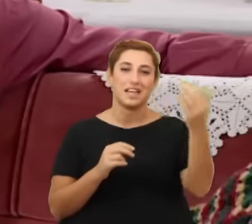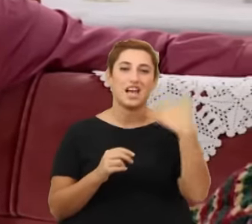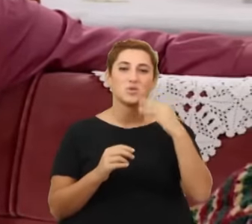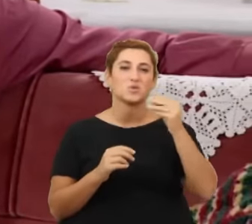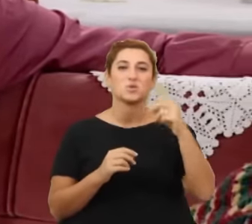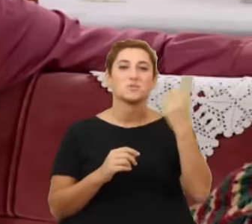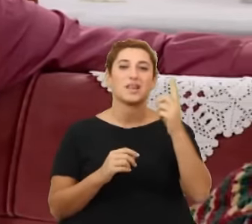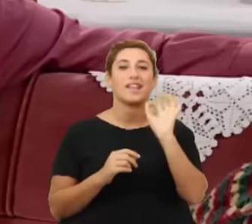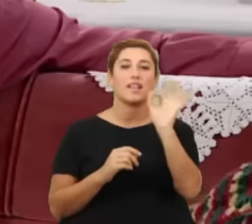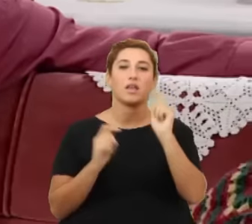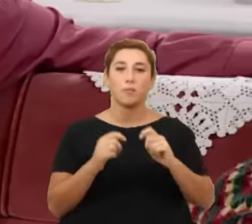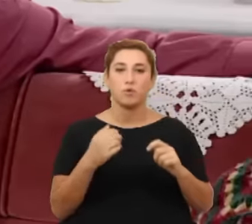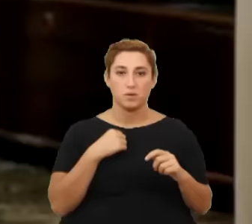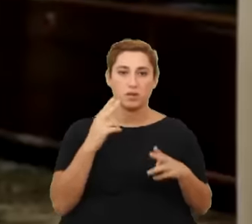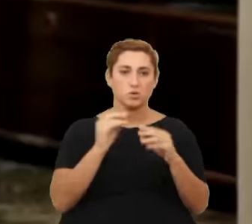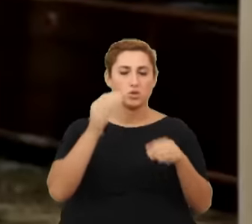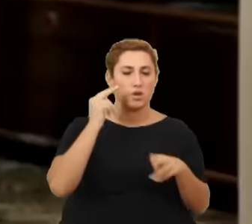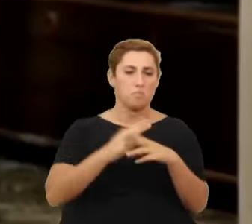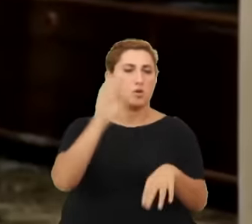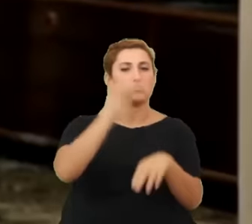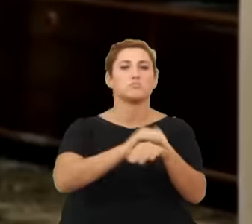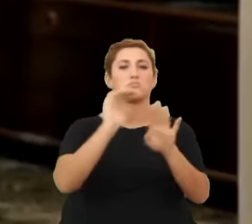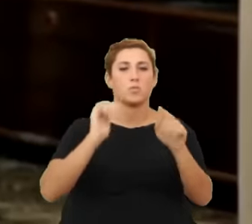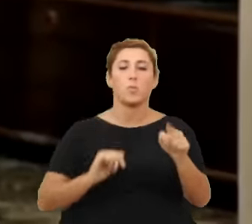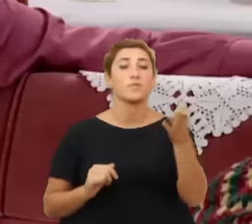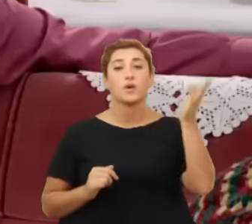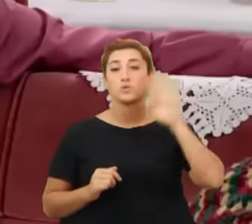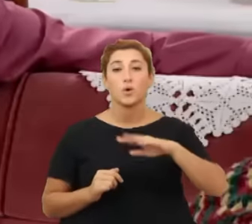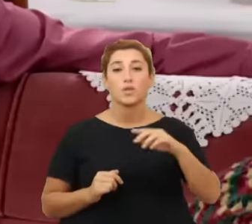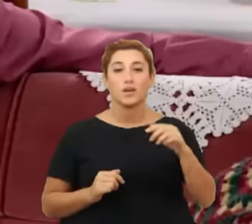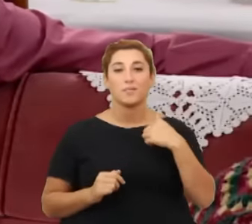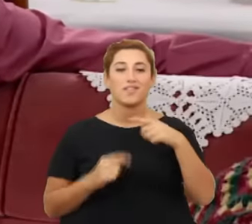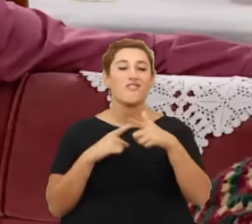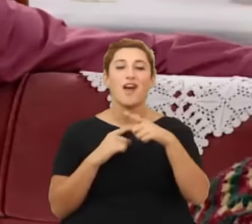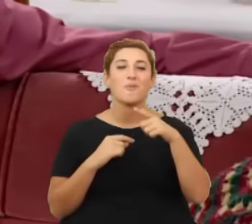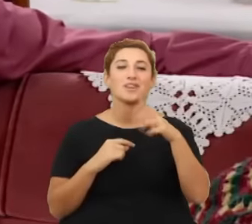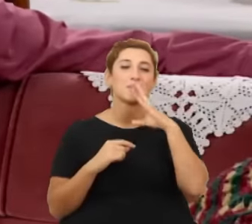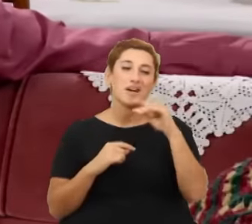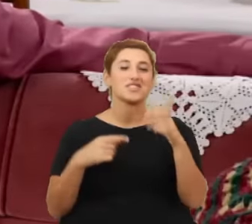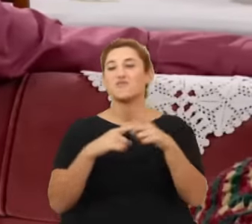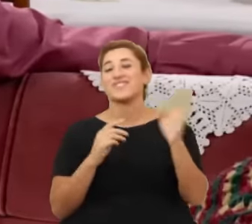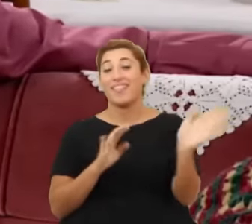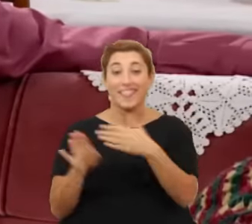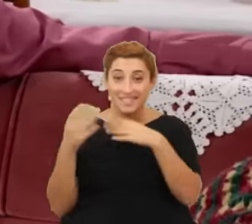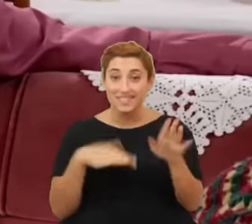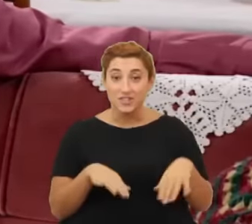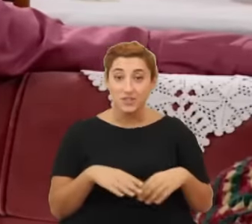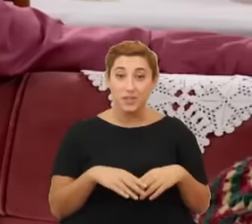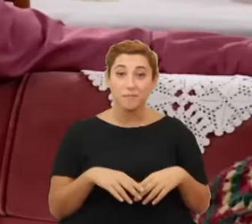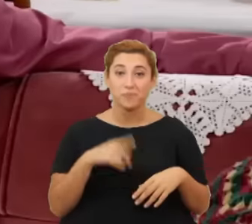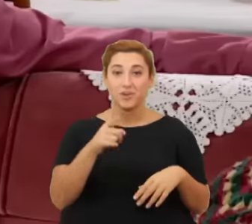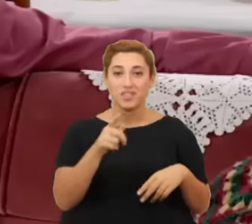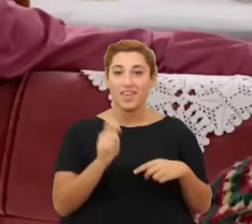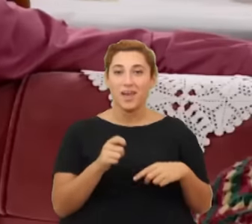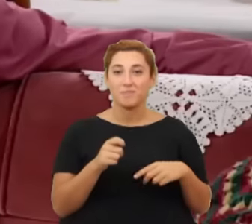Çocuğun bir tanesi sarkıntılık yapıyormuş. Ben tabii tepeledim çocuğu. Ondan sonra da benim frambuazlı pastam, fıskam artık her neyse. Şey